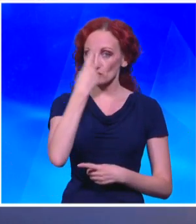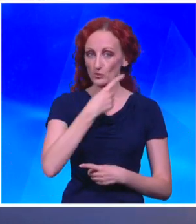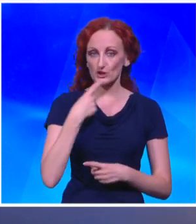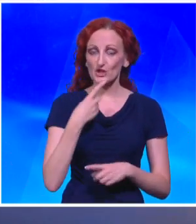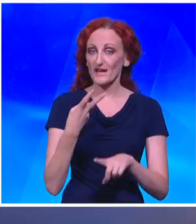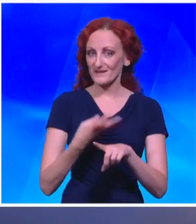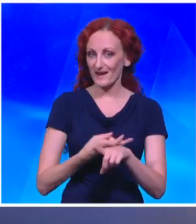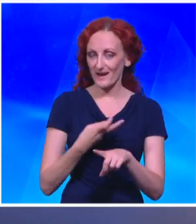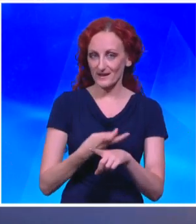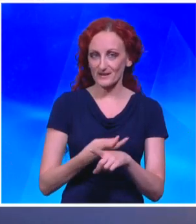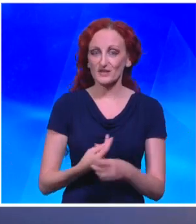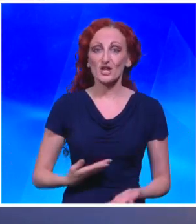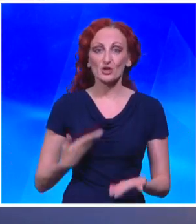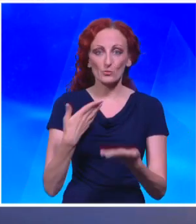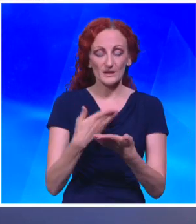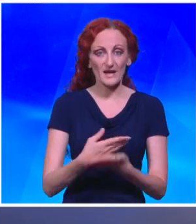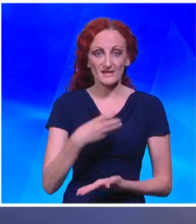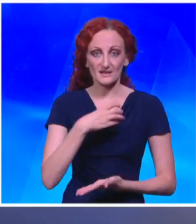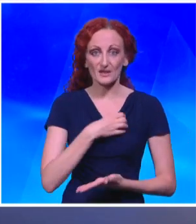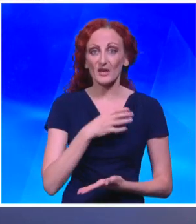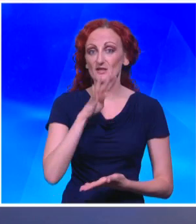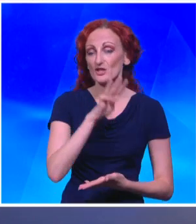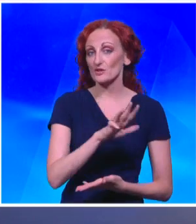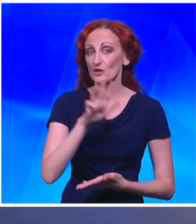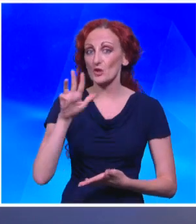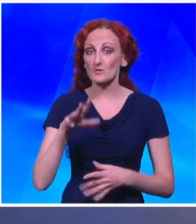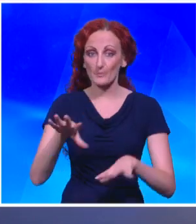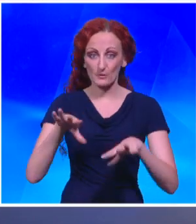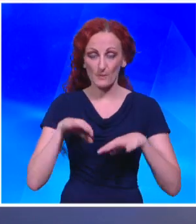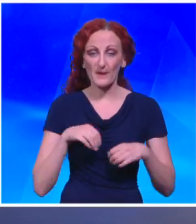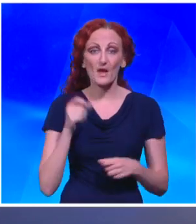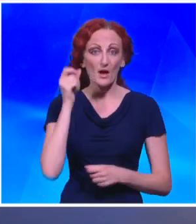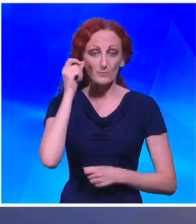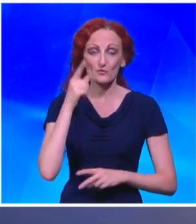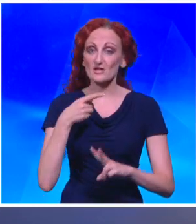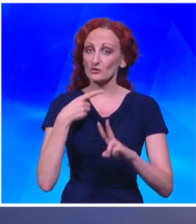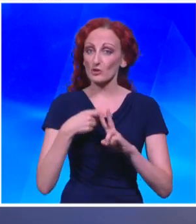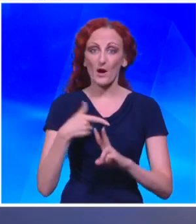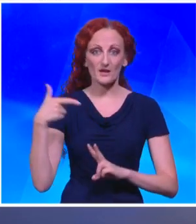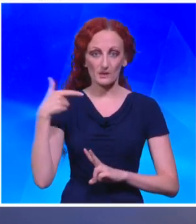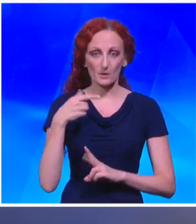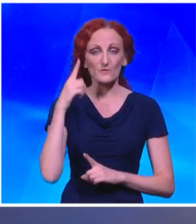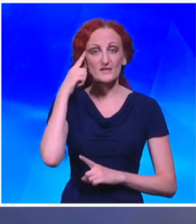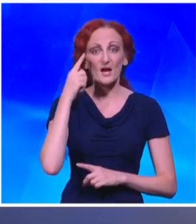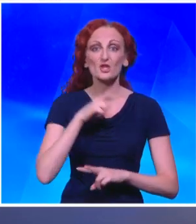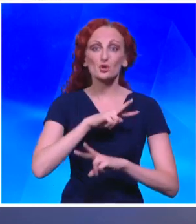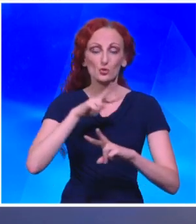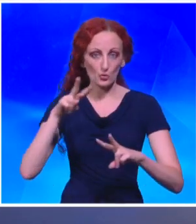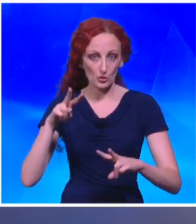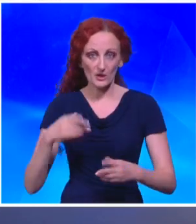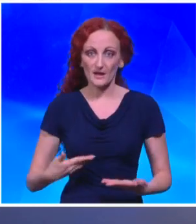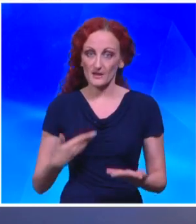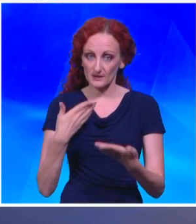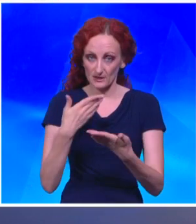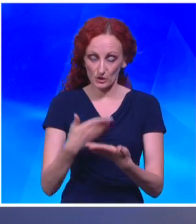и номинация на ГЕРБ за премиер в 48-я парламент, професор Николай Габровски. Знаете, друга дясна кандидатура